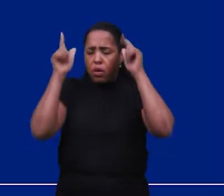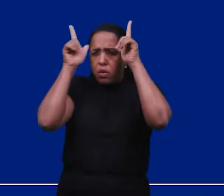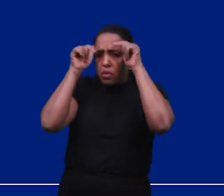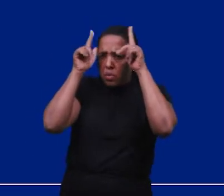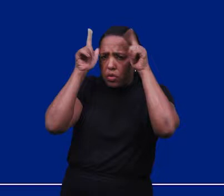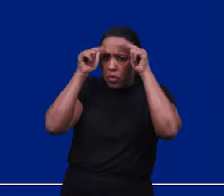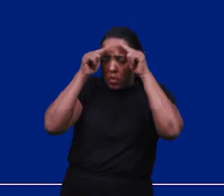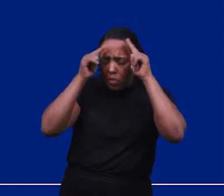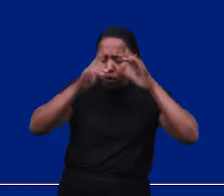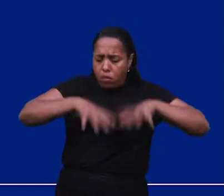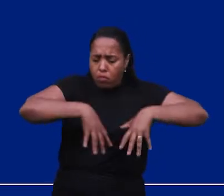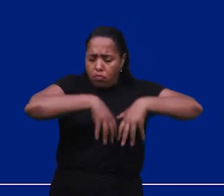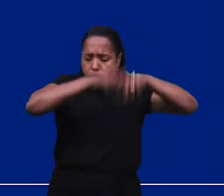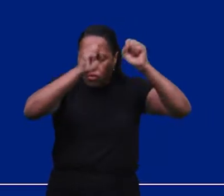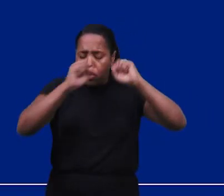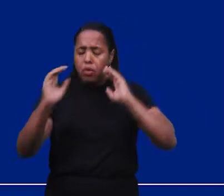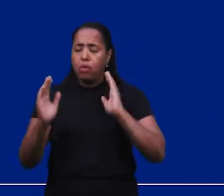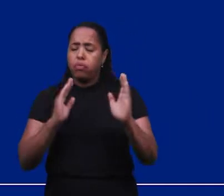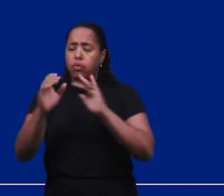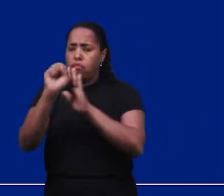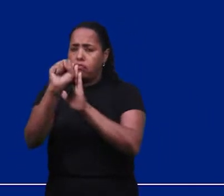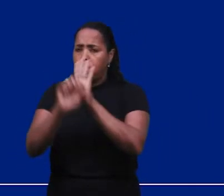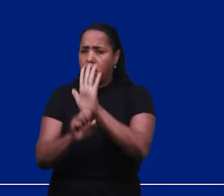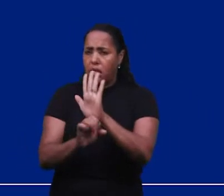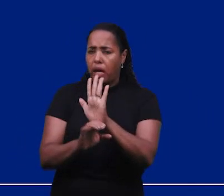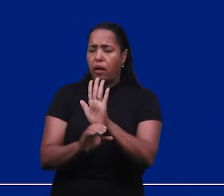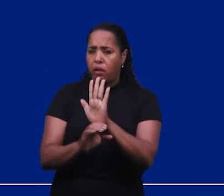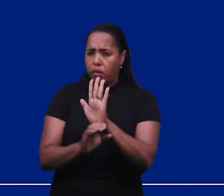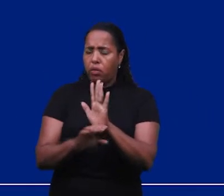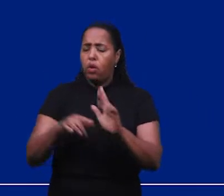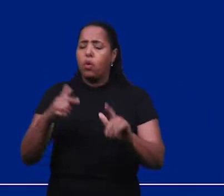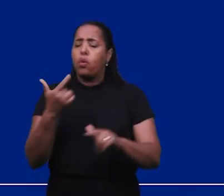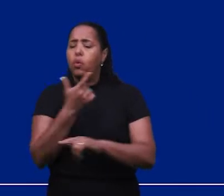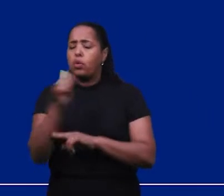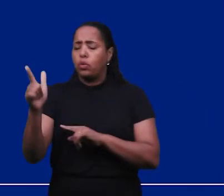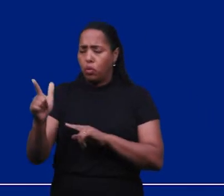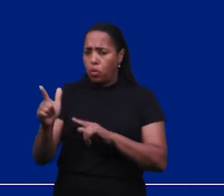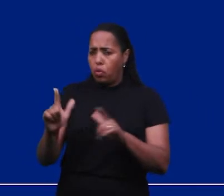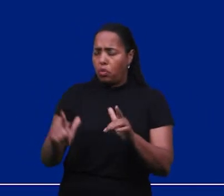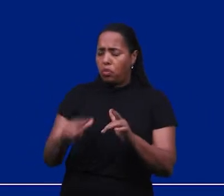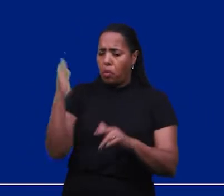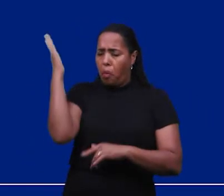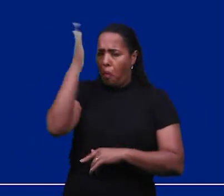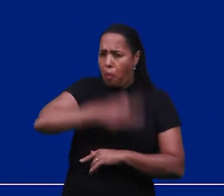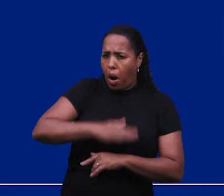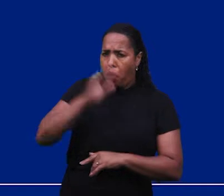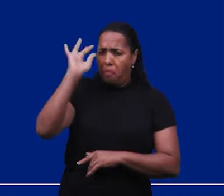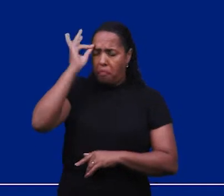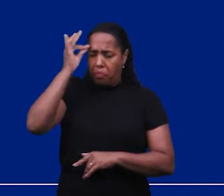principautés, enfin, les princes de la ténèbre de ce siècle, contre